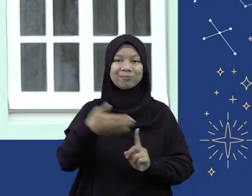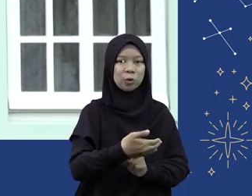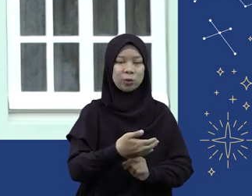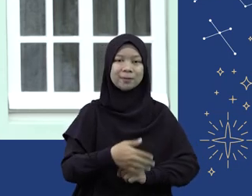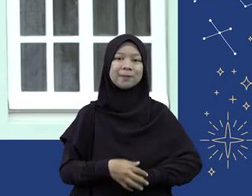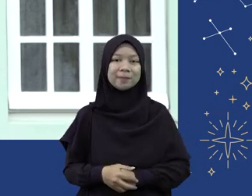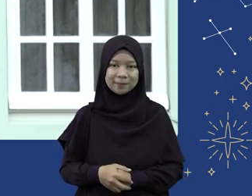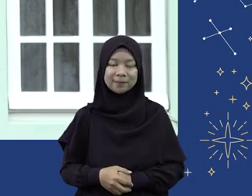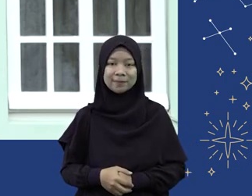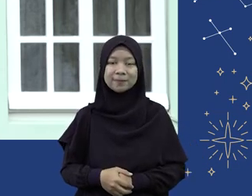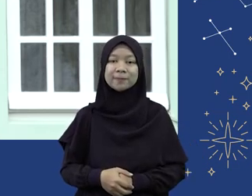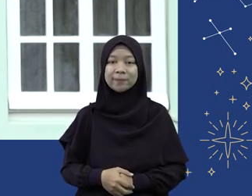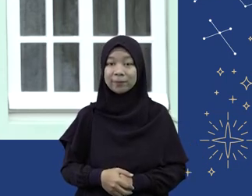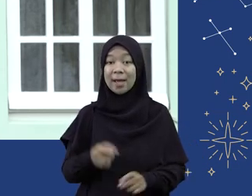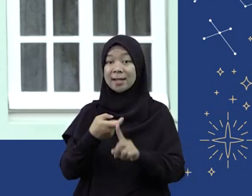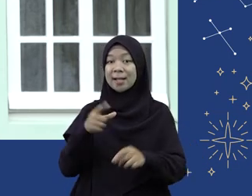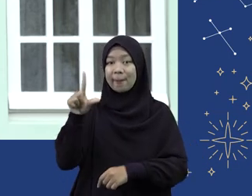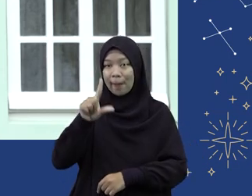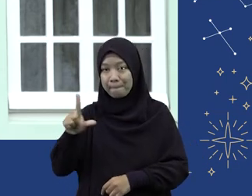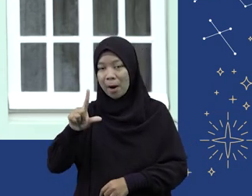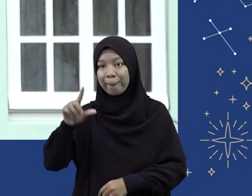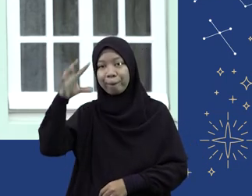dari Lembang Kepolisian